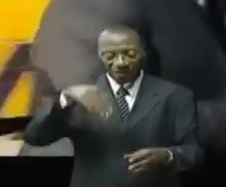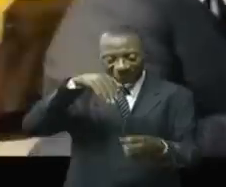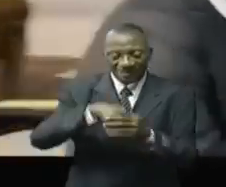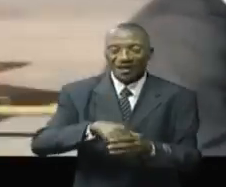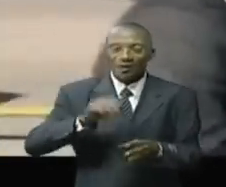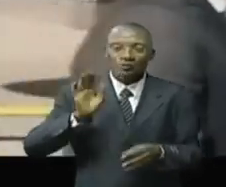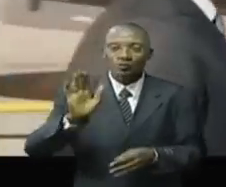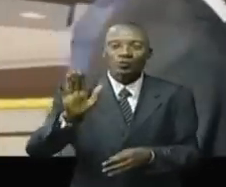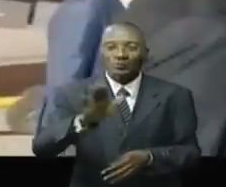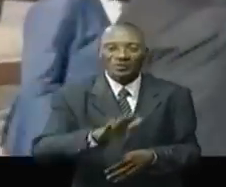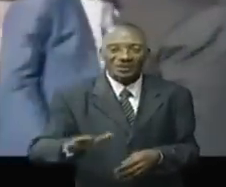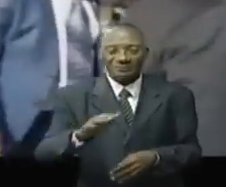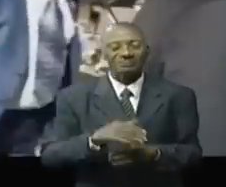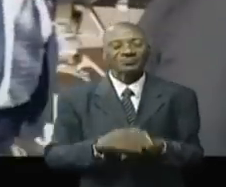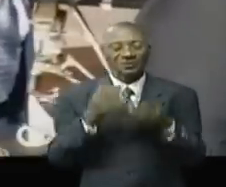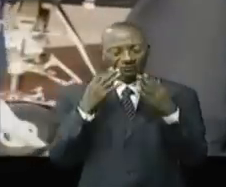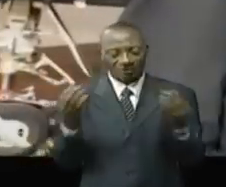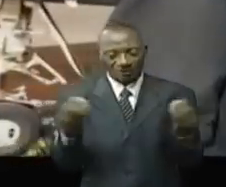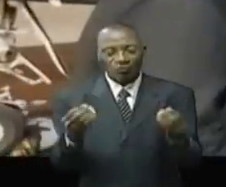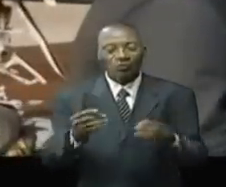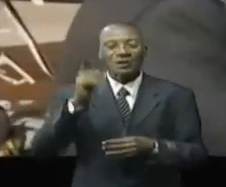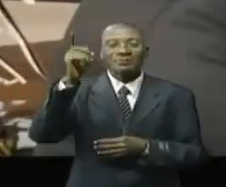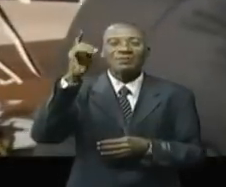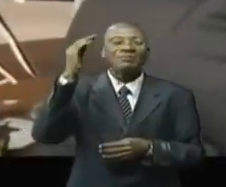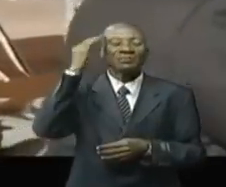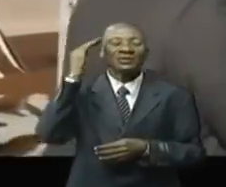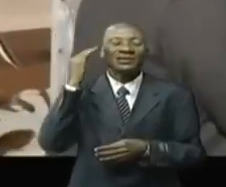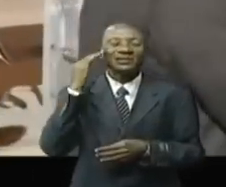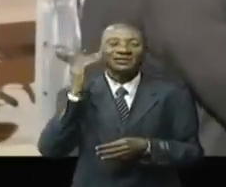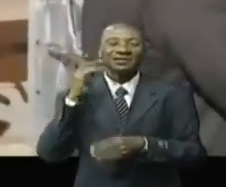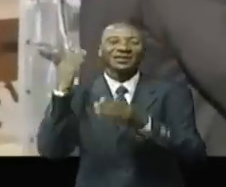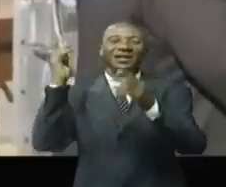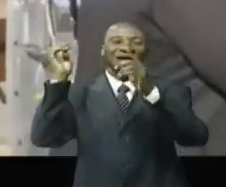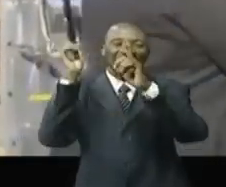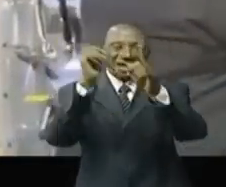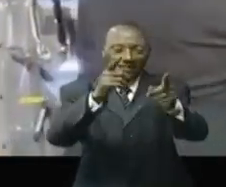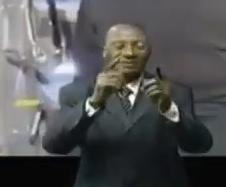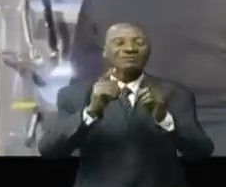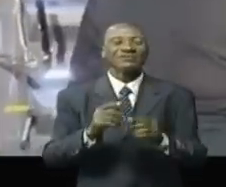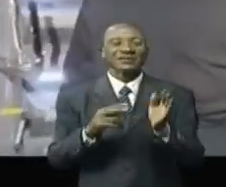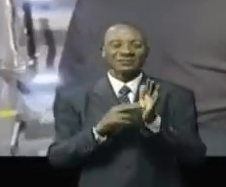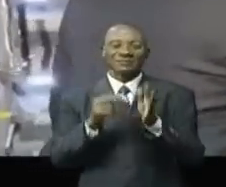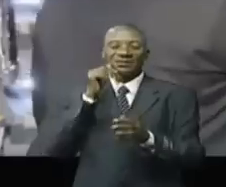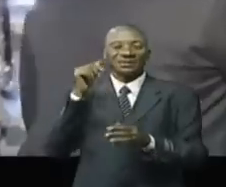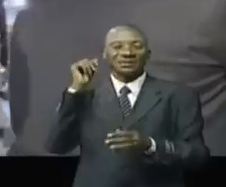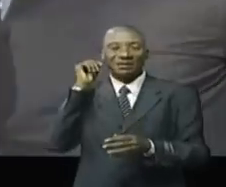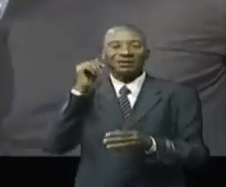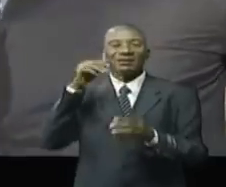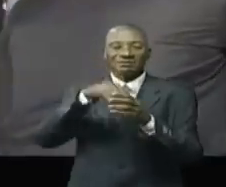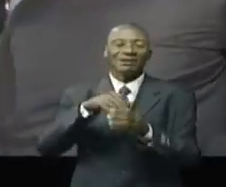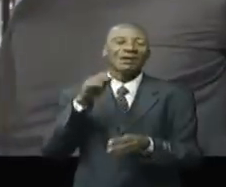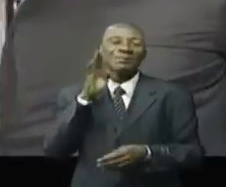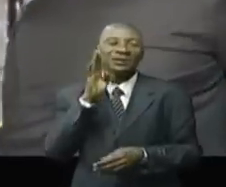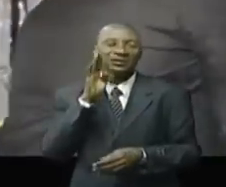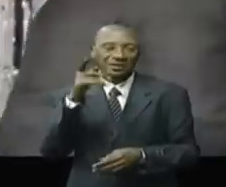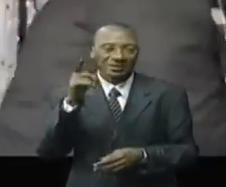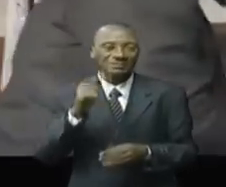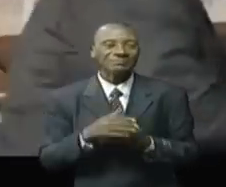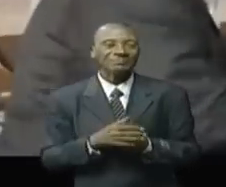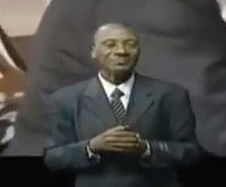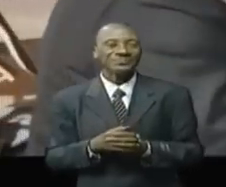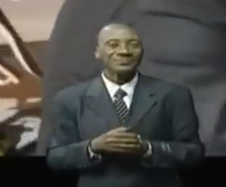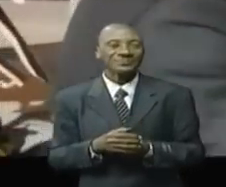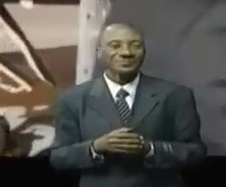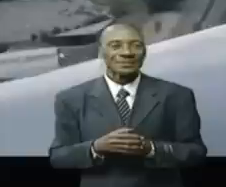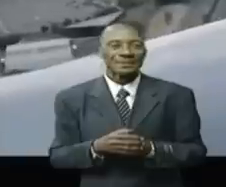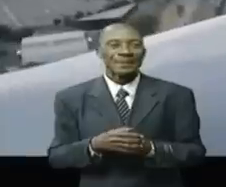Premier ministre Jean-Michel Samalou Kondé Kingé est arrivé ce dimanche 19 juin 2022 en Belgique. Les retours des reliques